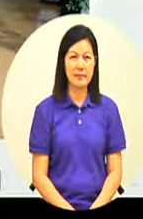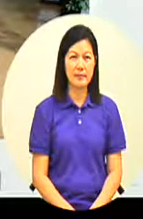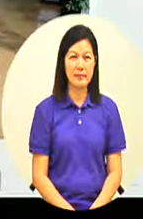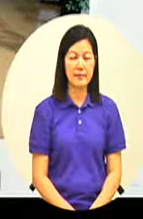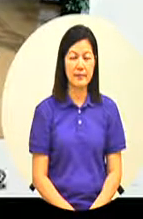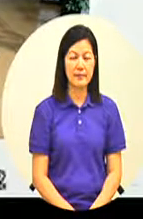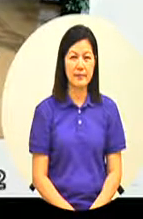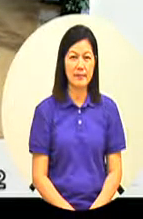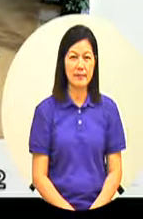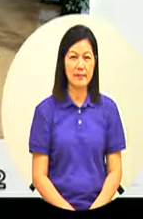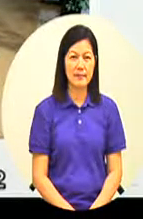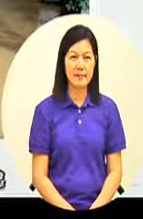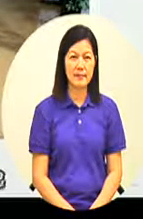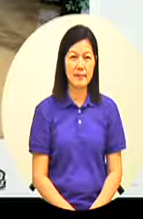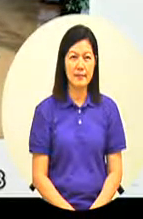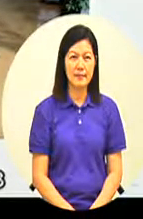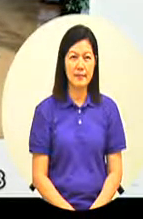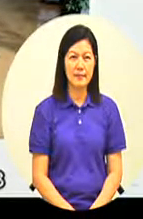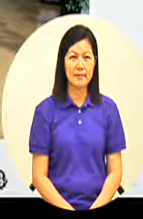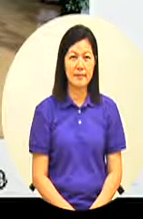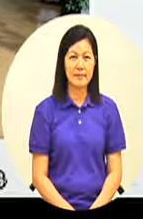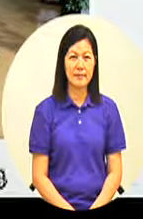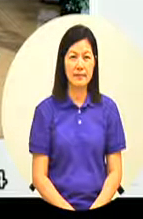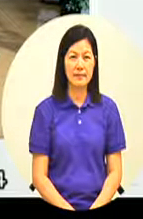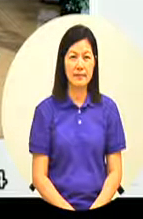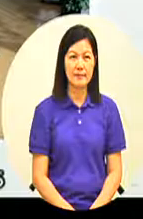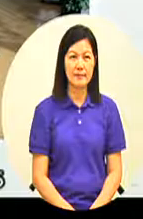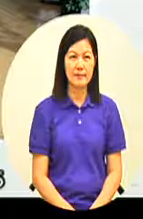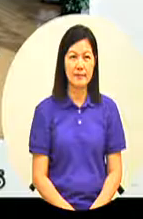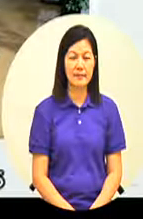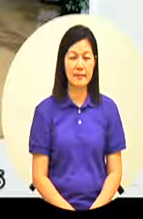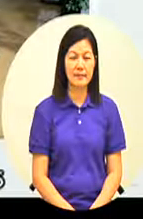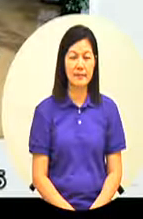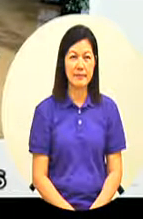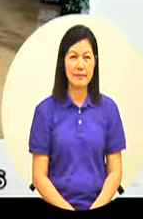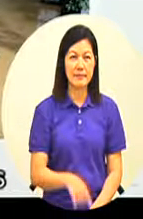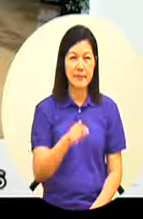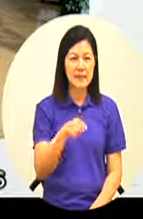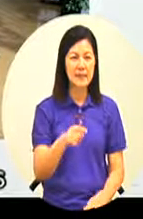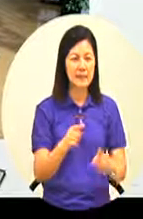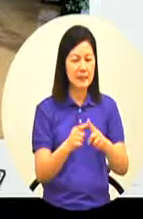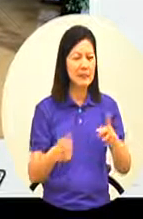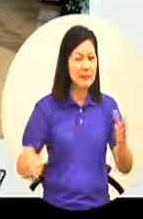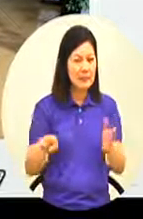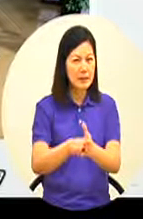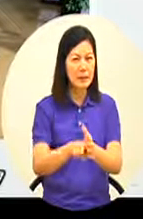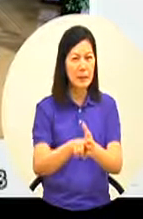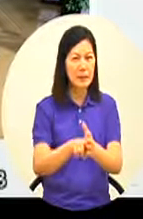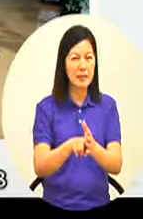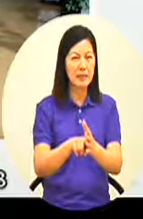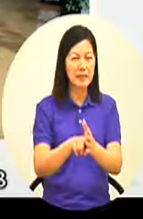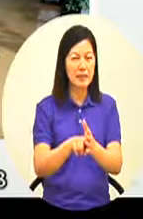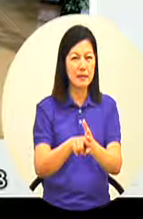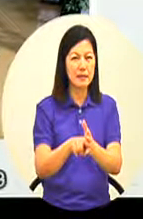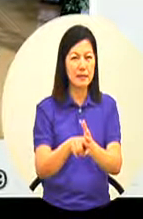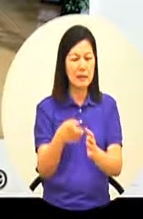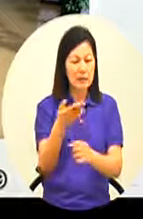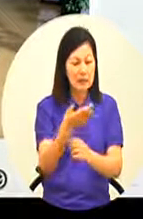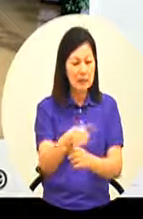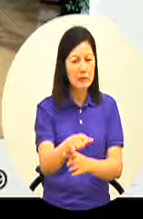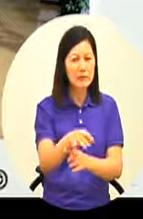好，啊，这里就是咱吼人一生吼要甲行入吼最后的一